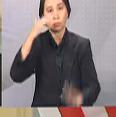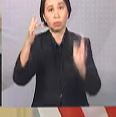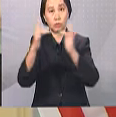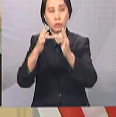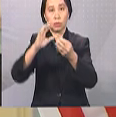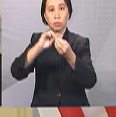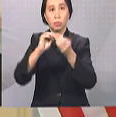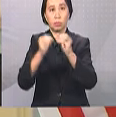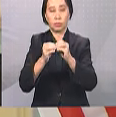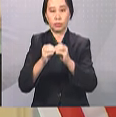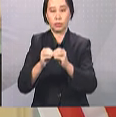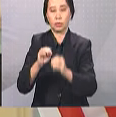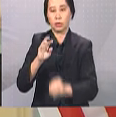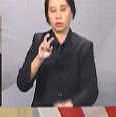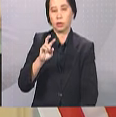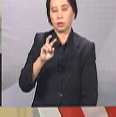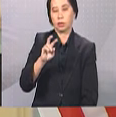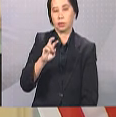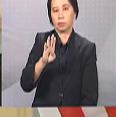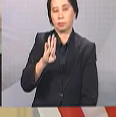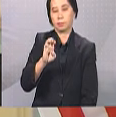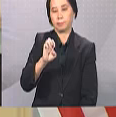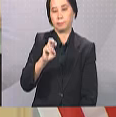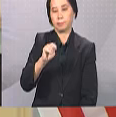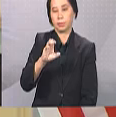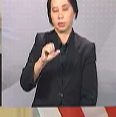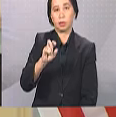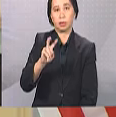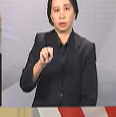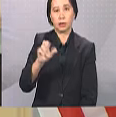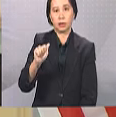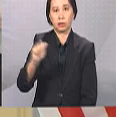talian bencana daerah Gombak